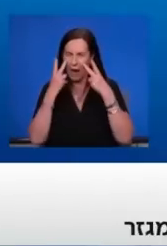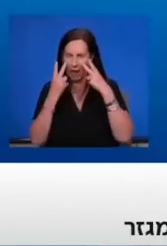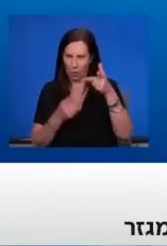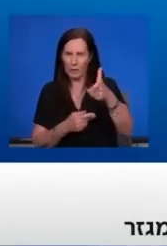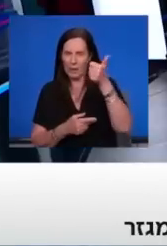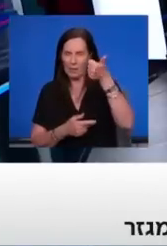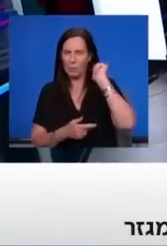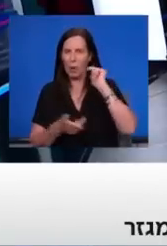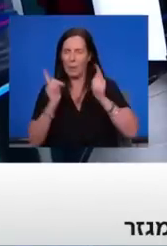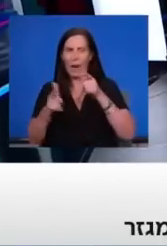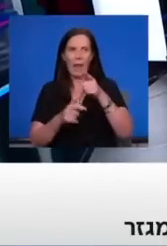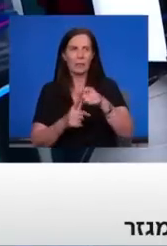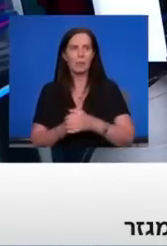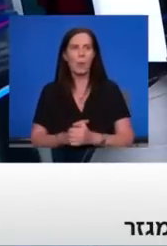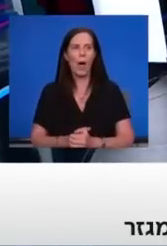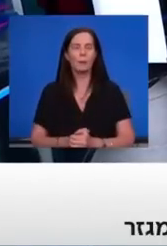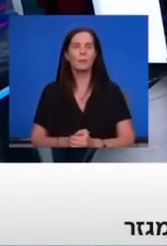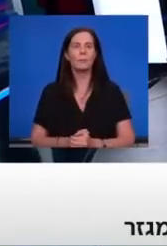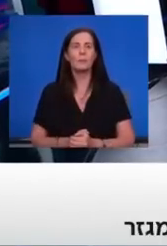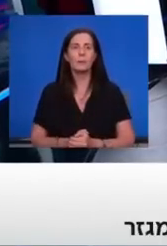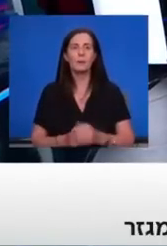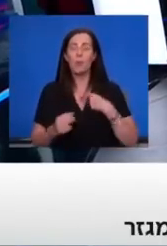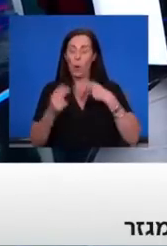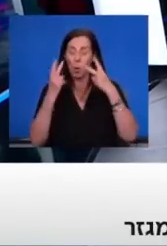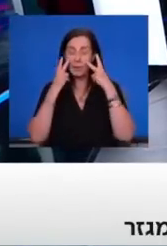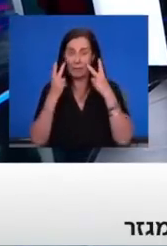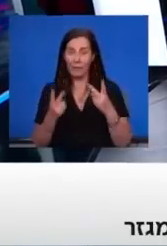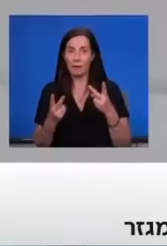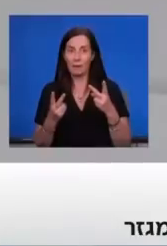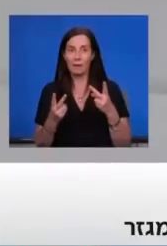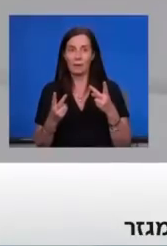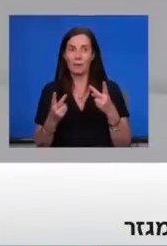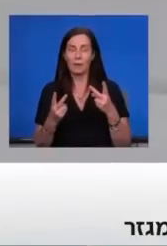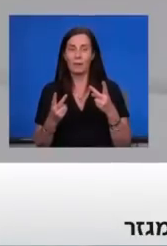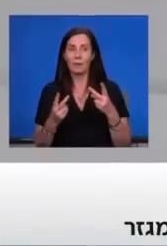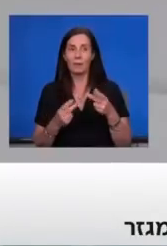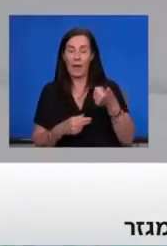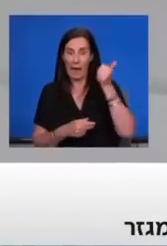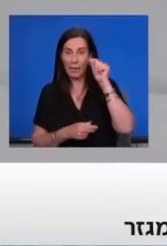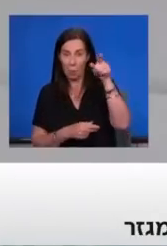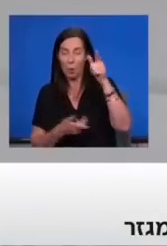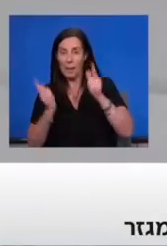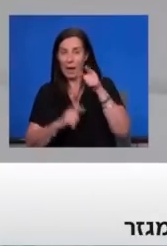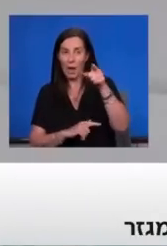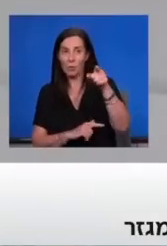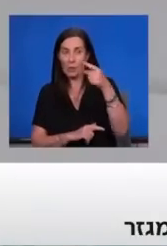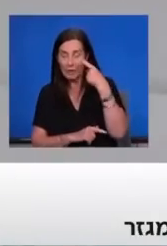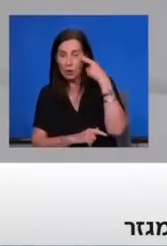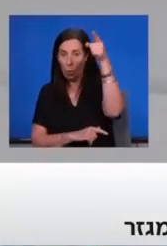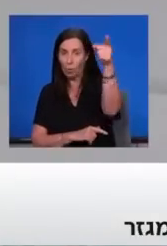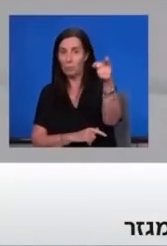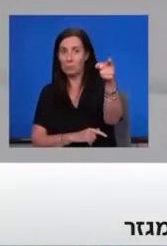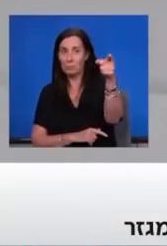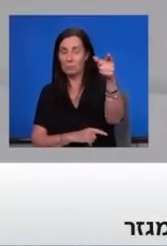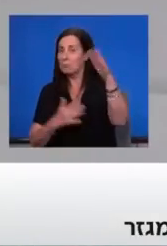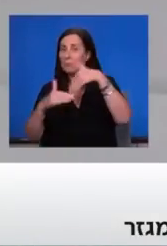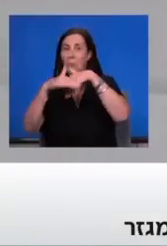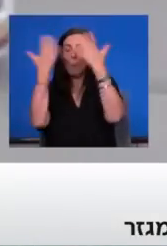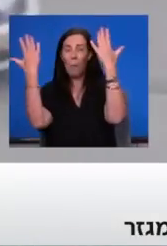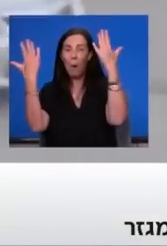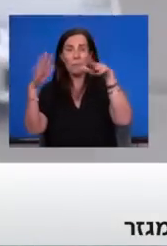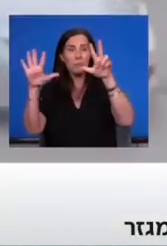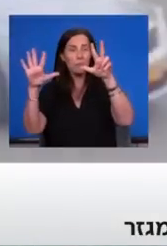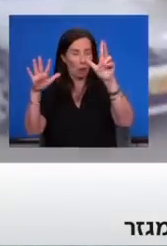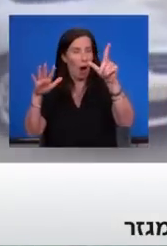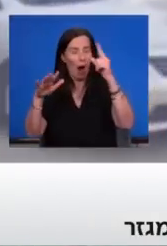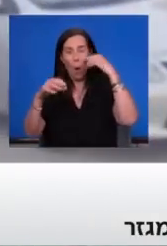נבקש מהבמאי להראות לנו. אנחנו נראה שם את התיעוד הזה אתמול מהרצח בקלנסווה, הנה. אור יום, זה קצת אחרי 8 בערב, אבל